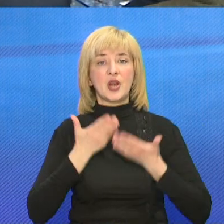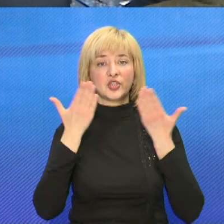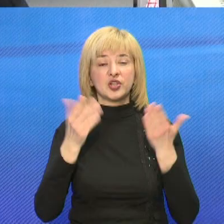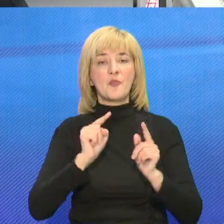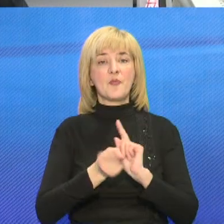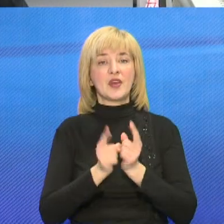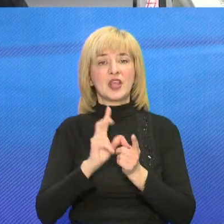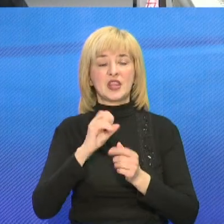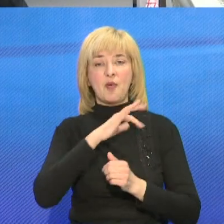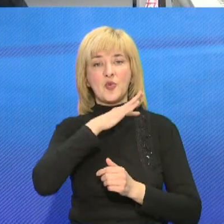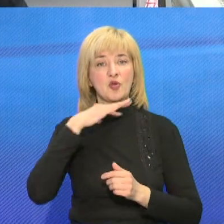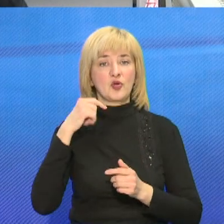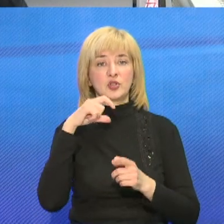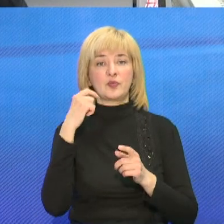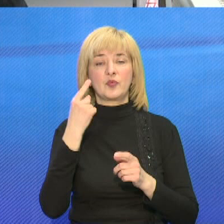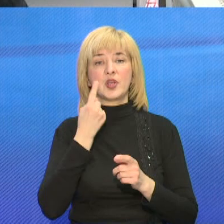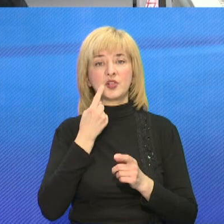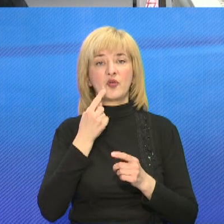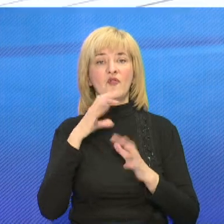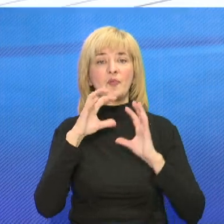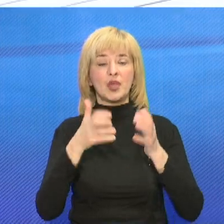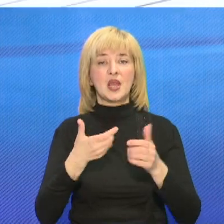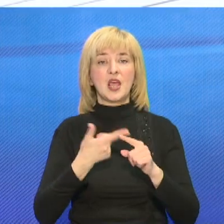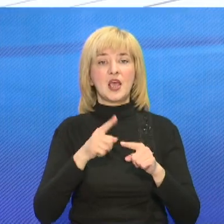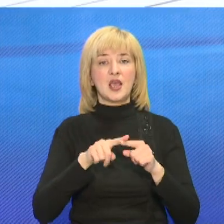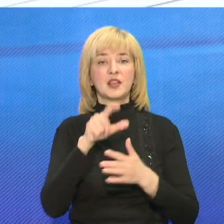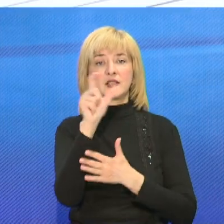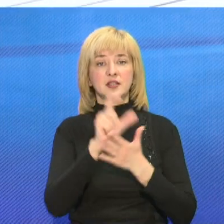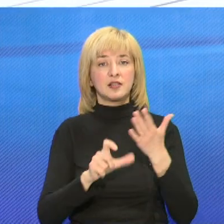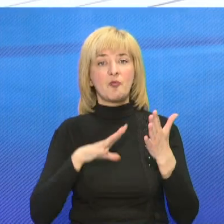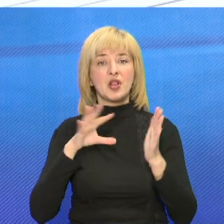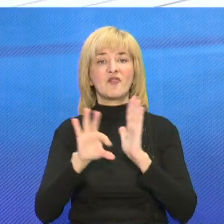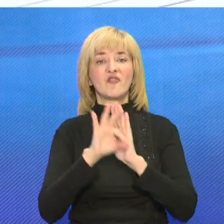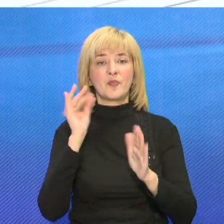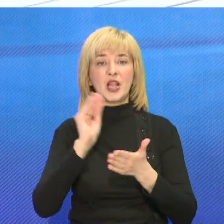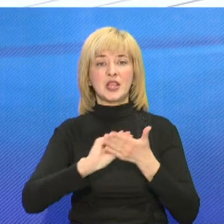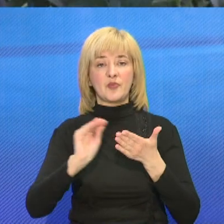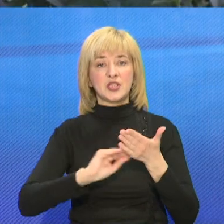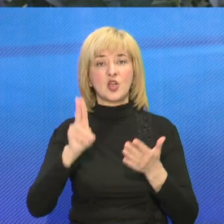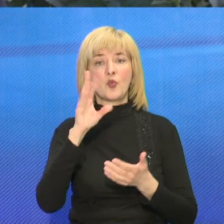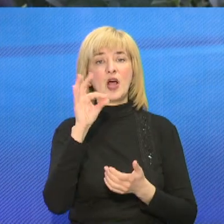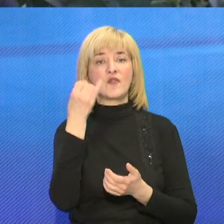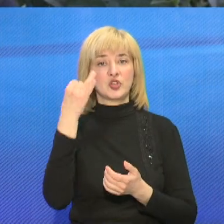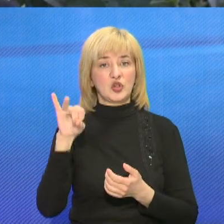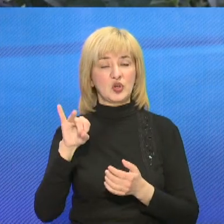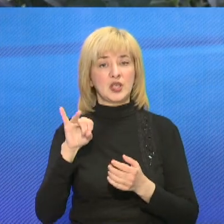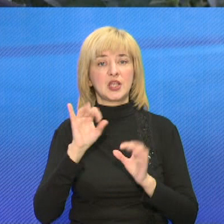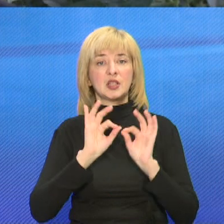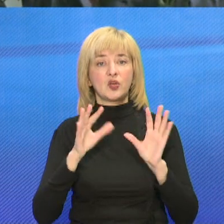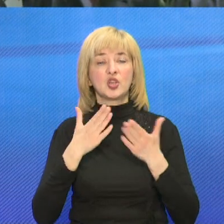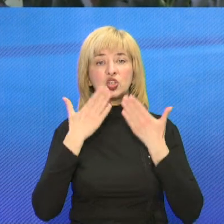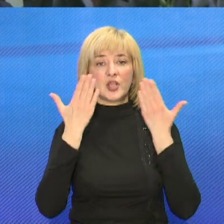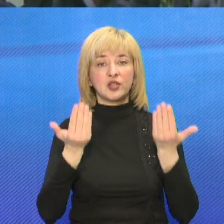твор песняра беларускага слова Янкі Купалы сёлета быў абраны для напісання купалаўскай дыктоўкі. Чытаць